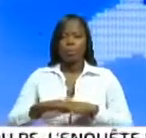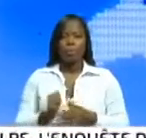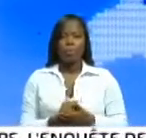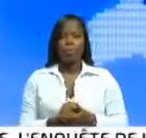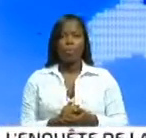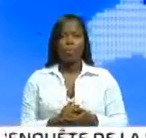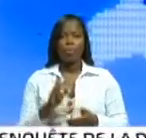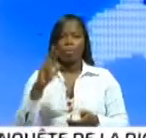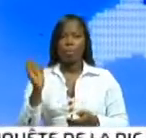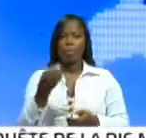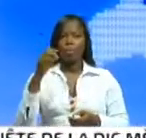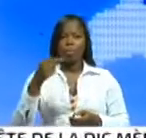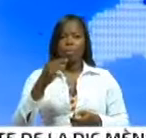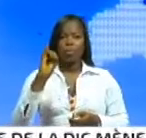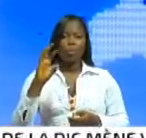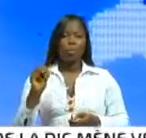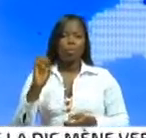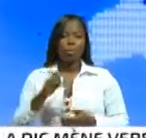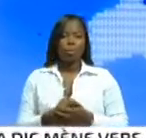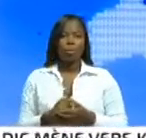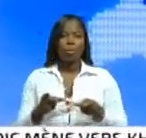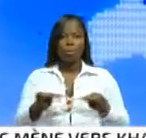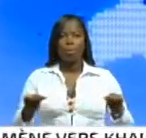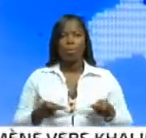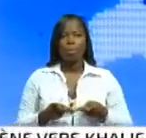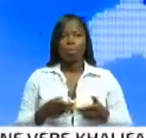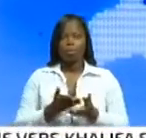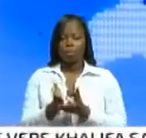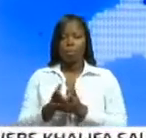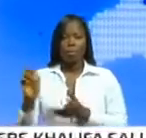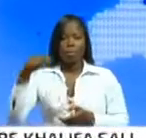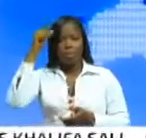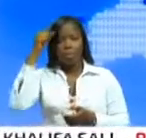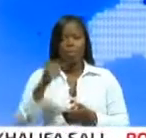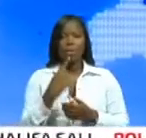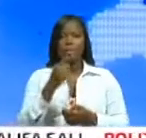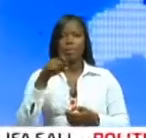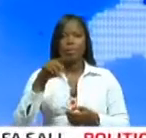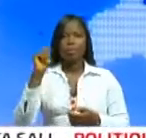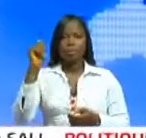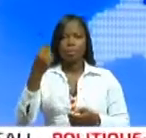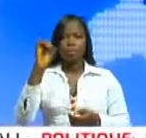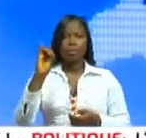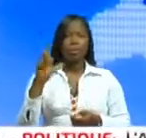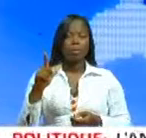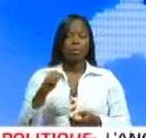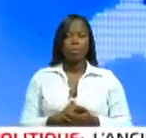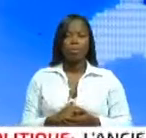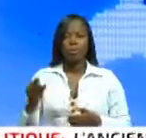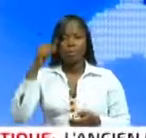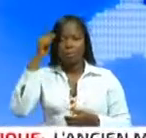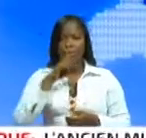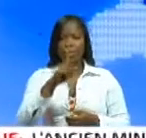ces syndicalistes dénoncent le blocage de leurs comptes par le gouvernement pour distille les étoffer selon eux le gouvernement est en train